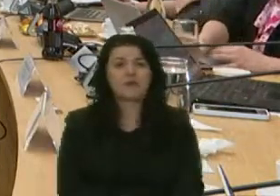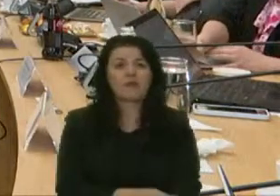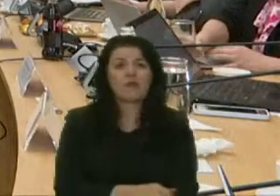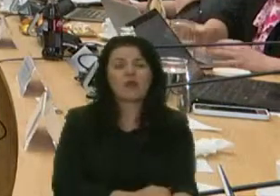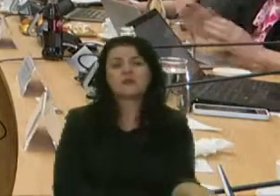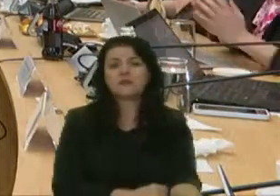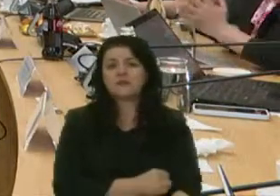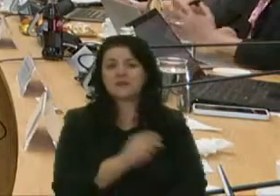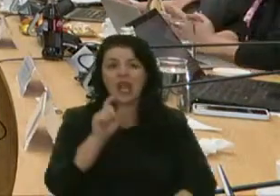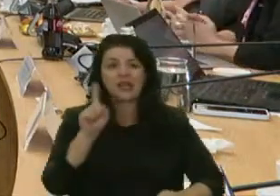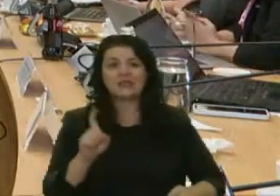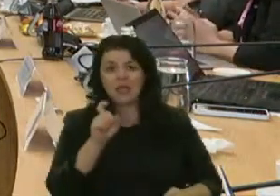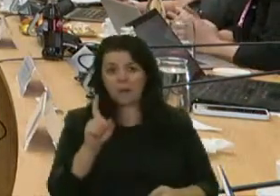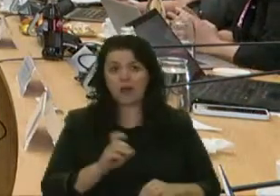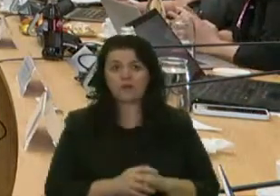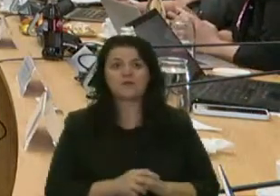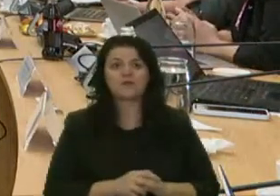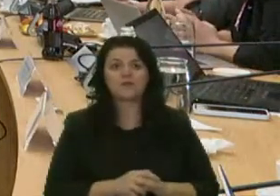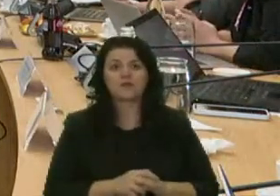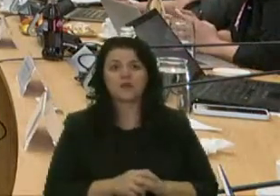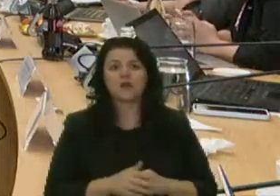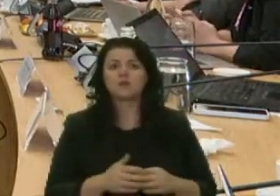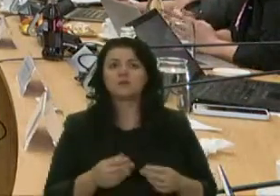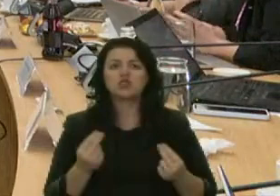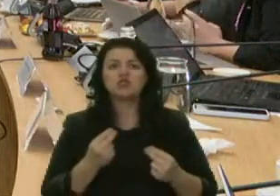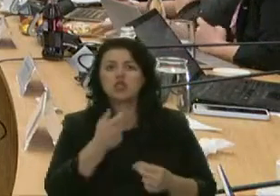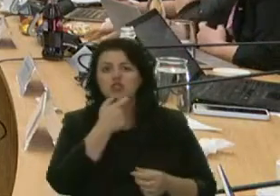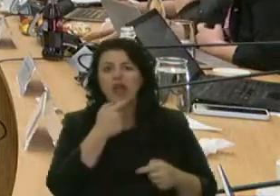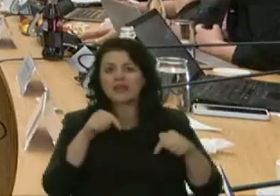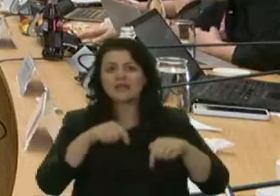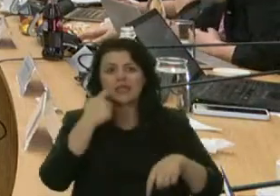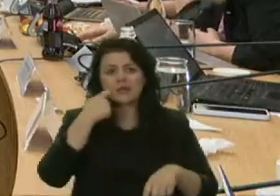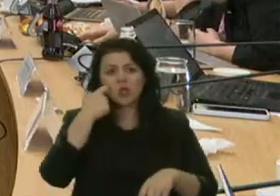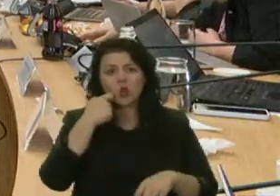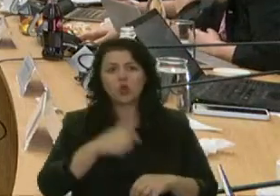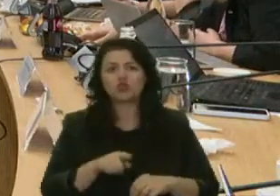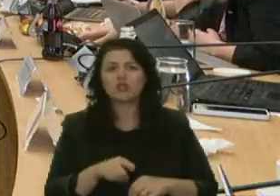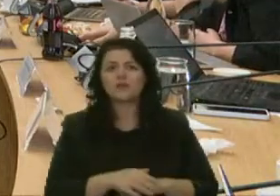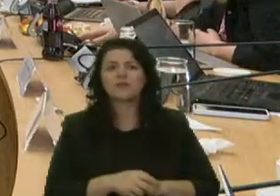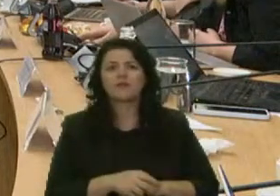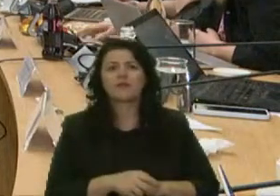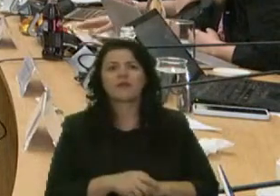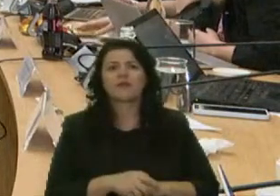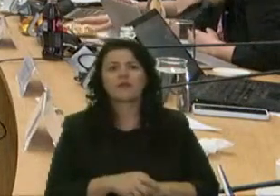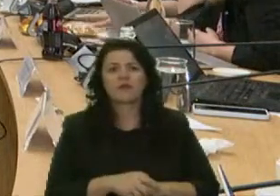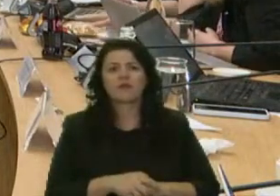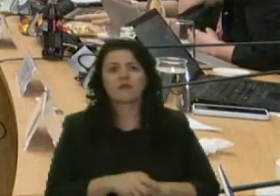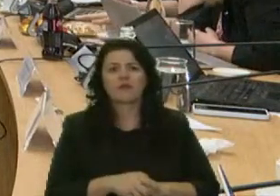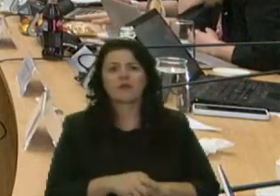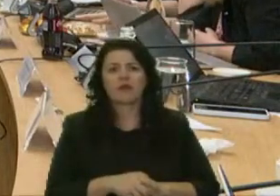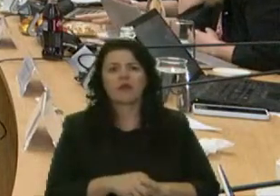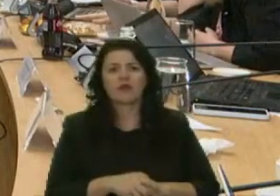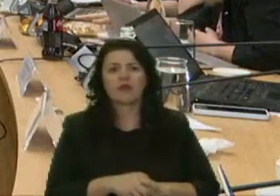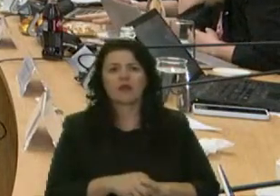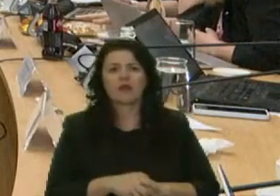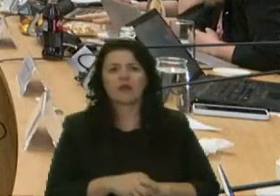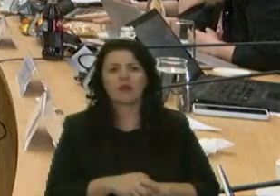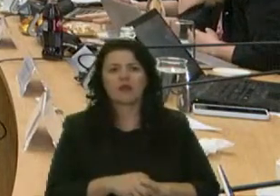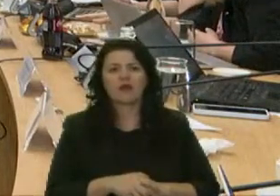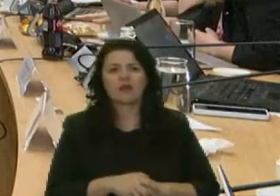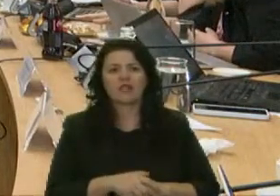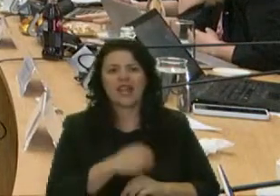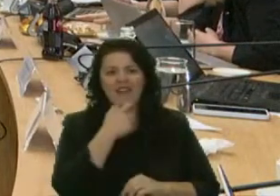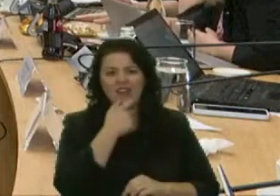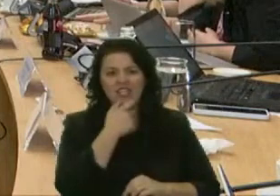trebuie răspundeți personal sau nu Din ce am sunteți în Cluj Napoca pot să vă spun De la ce vârstă să nu calculez